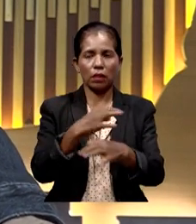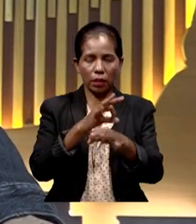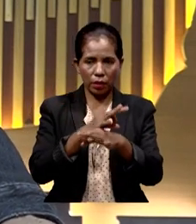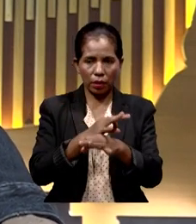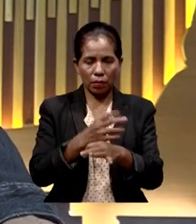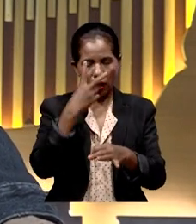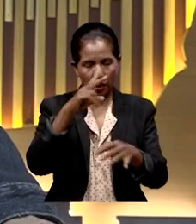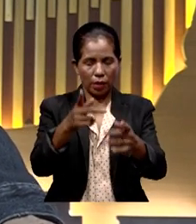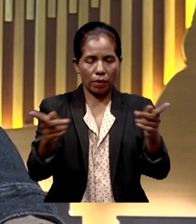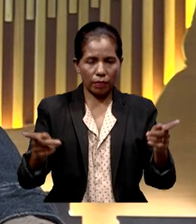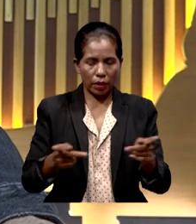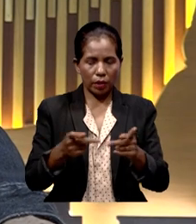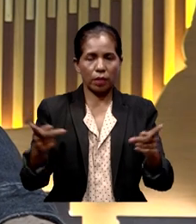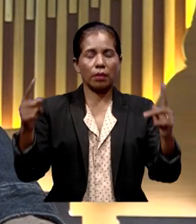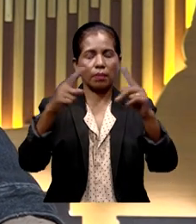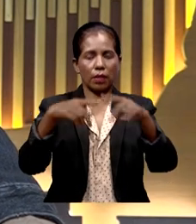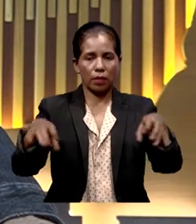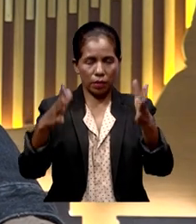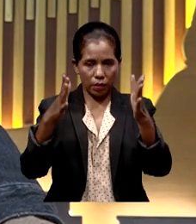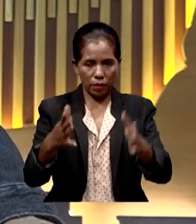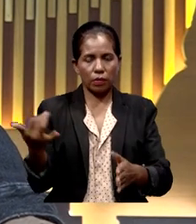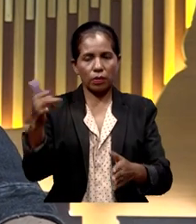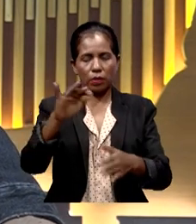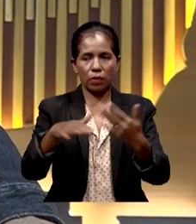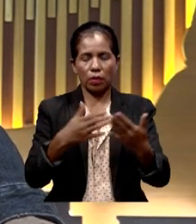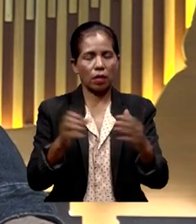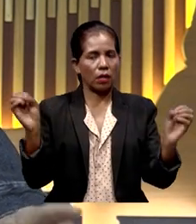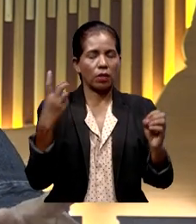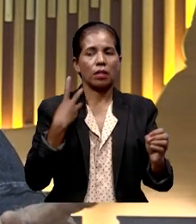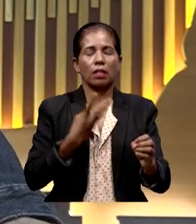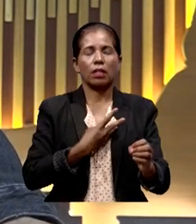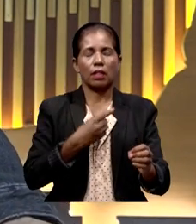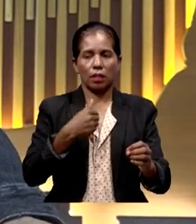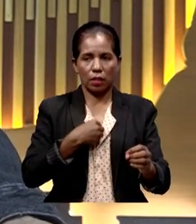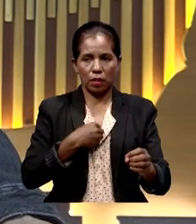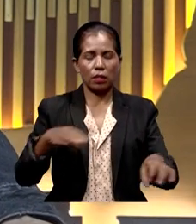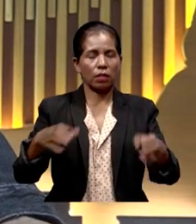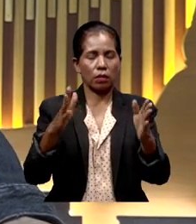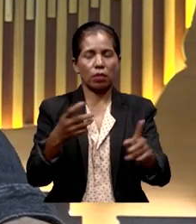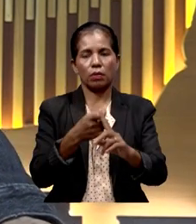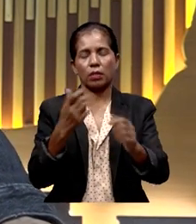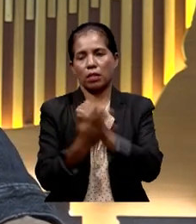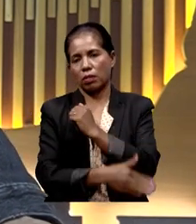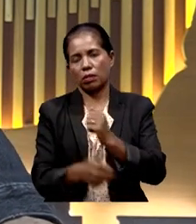la condizione di accogliere il lavoratore. Loro italiani hanno detto, ma lavoratore del Ciro Pacifico,